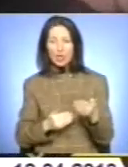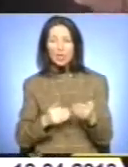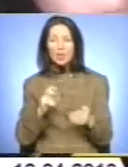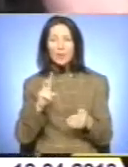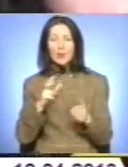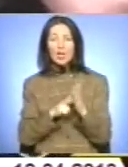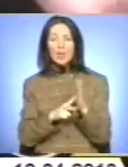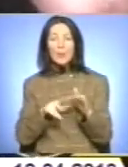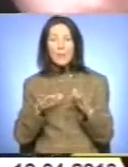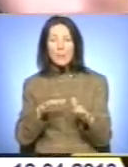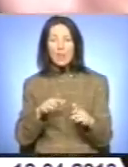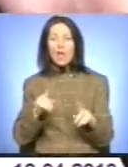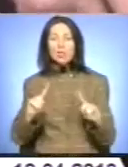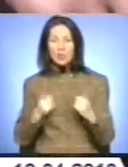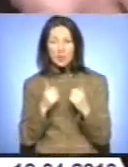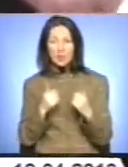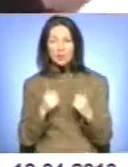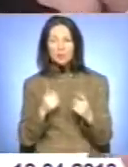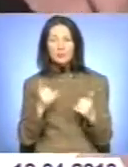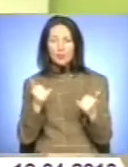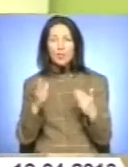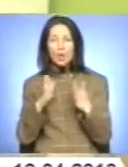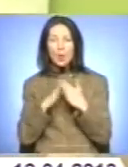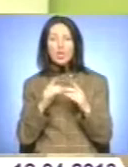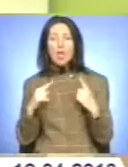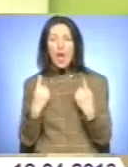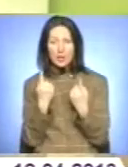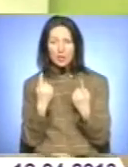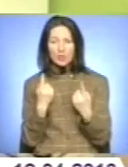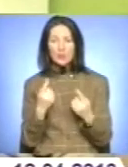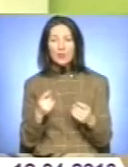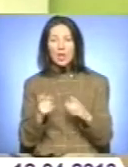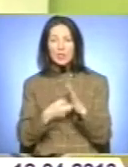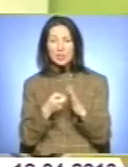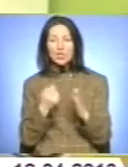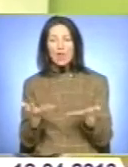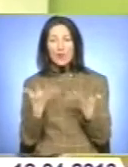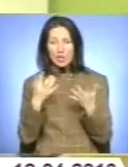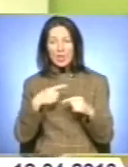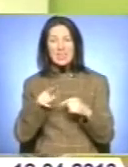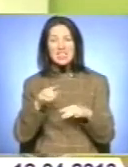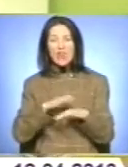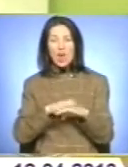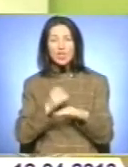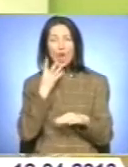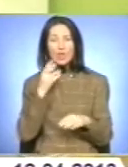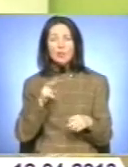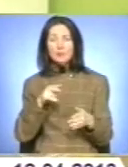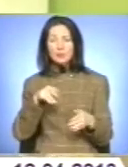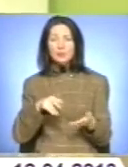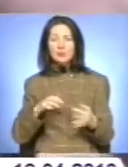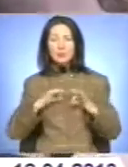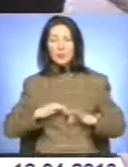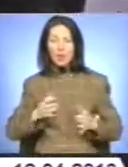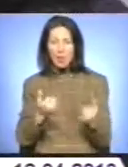нього обрано міру запобіжного заходу – домашній арешт. Слідчі наразі з'ясовують інші факти, коли податківець брав хабарі за подібні